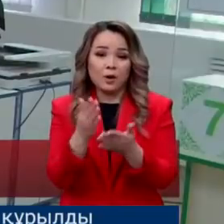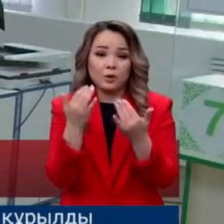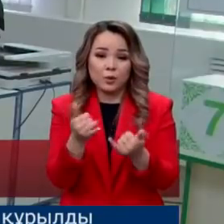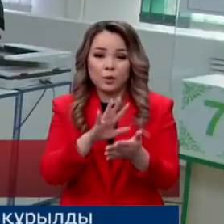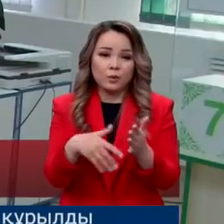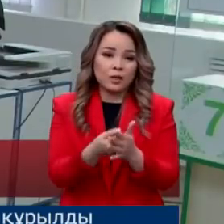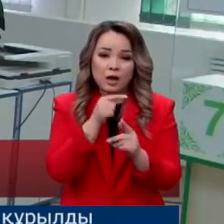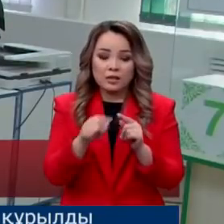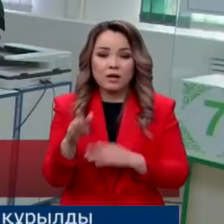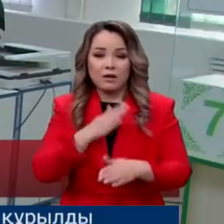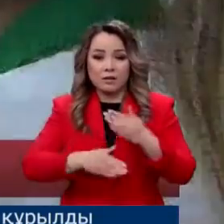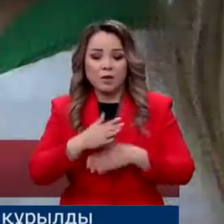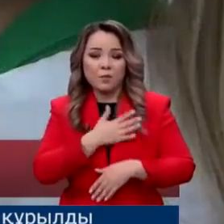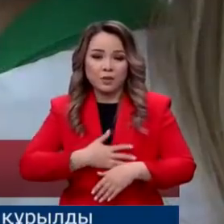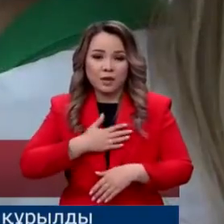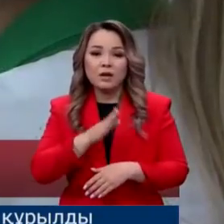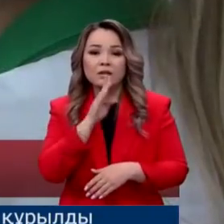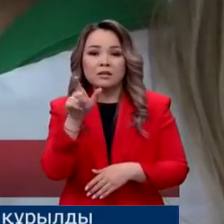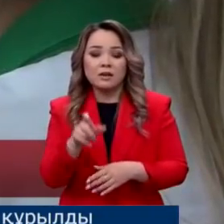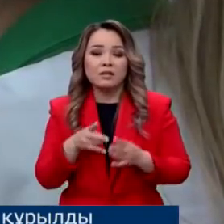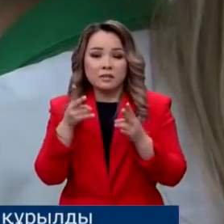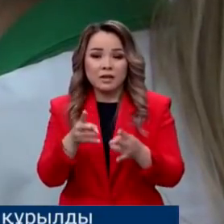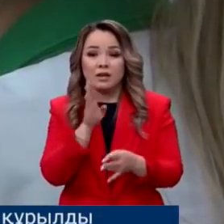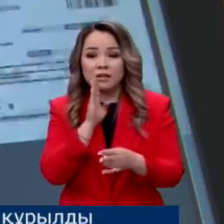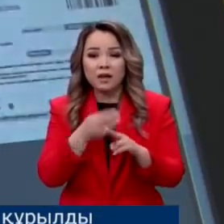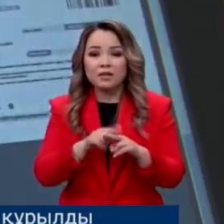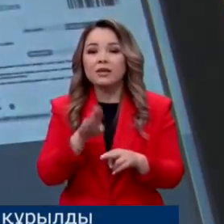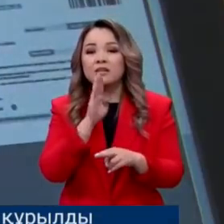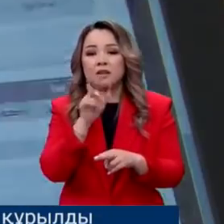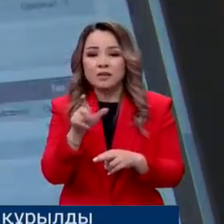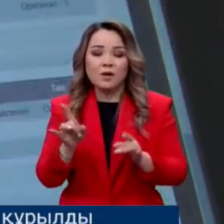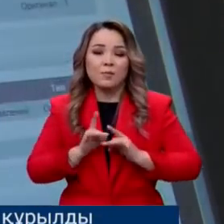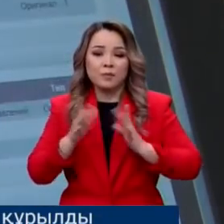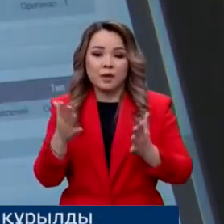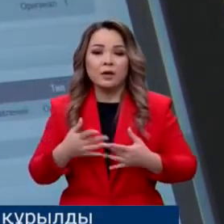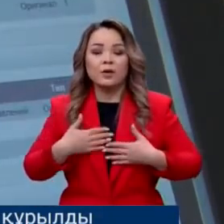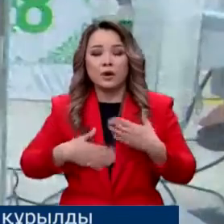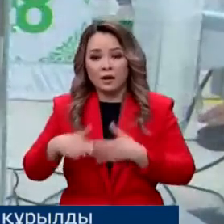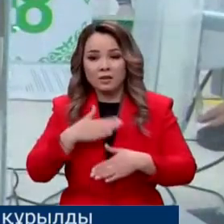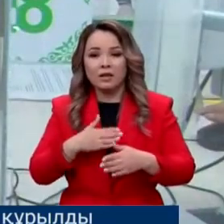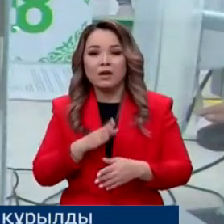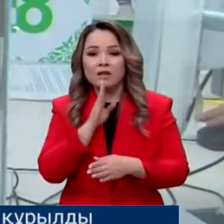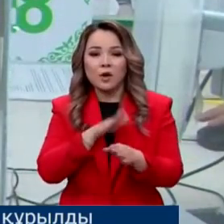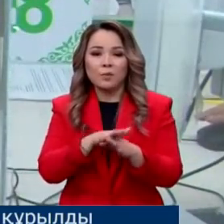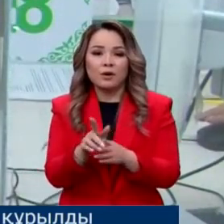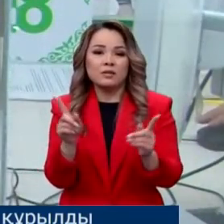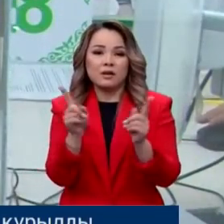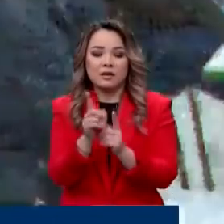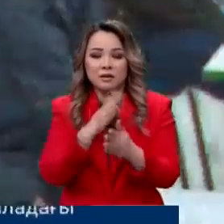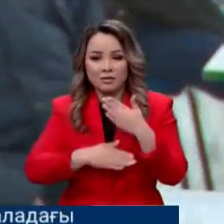осы уақытқа дейін көңілі жарым болған нәзік жанды расында биыл қыз келіншектер мерекесін толыққанды әйел